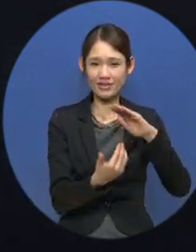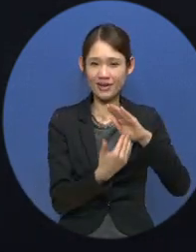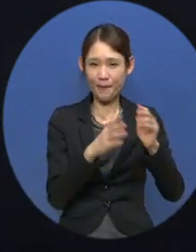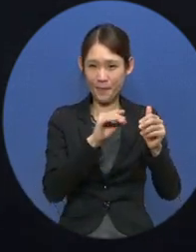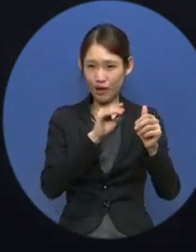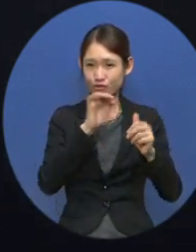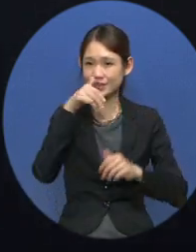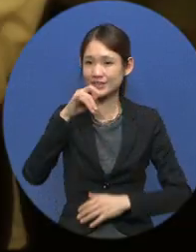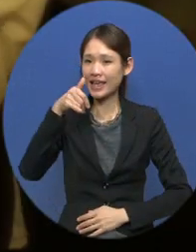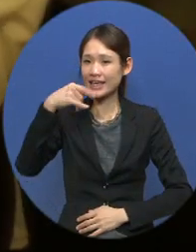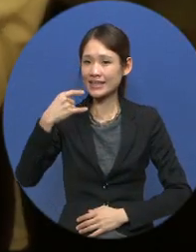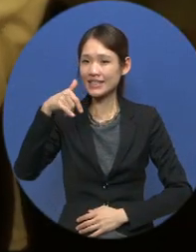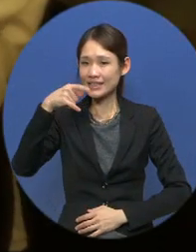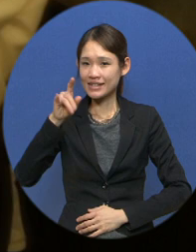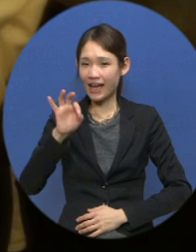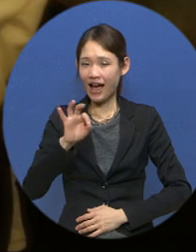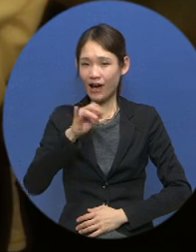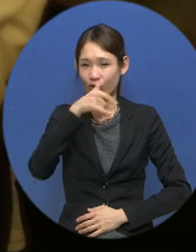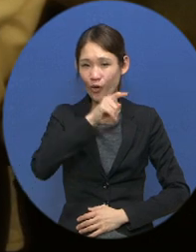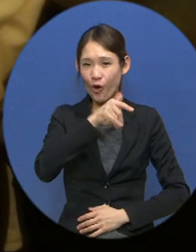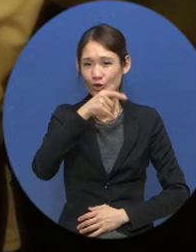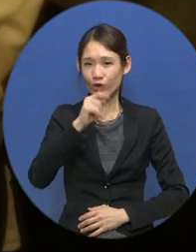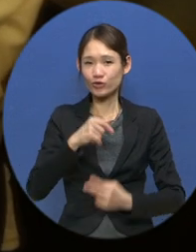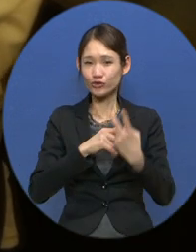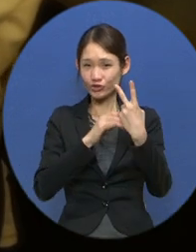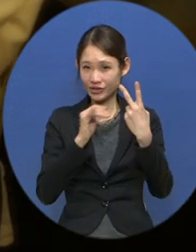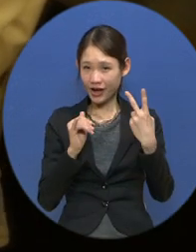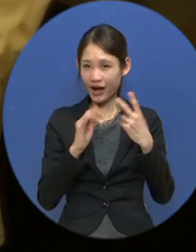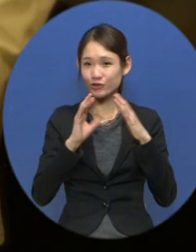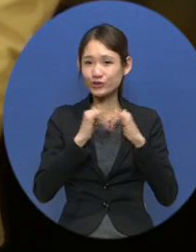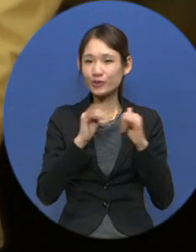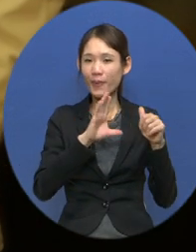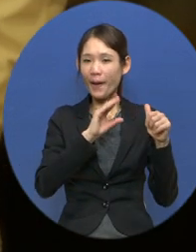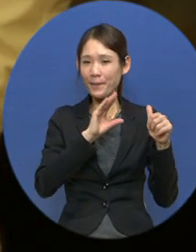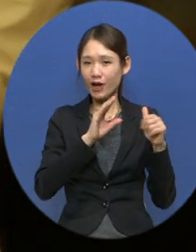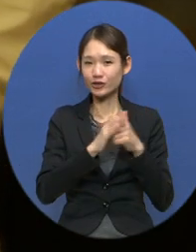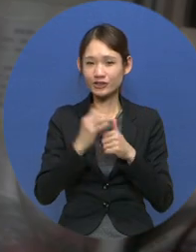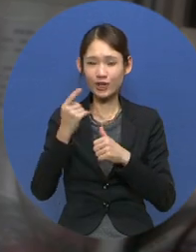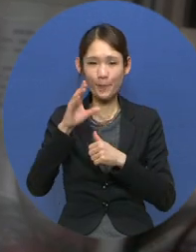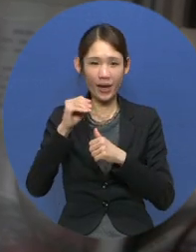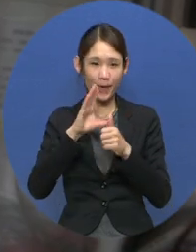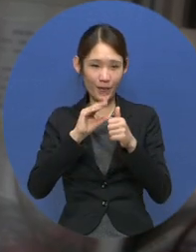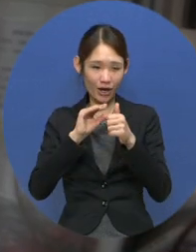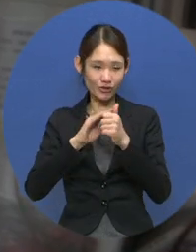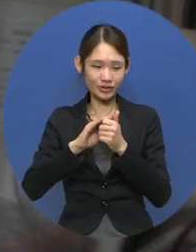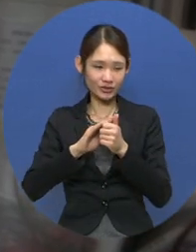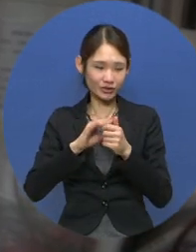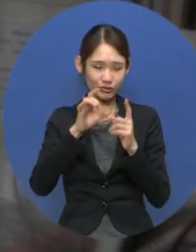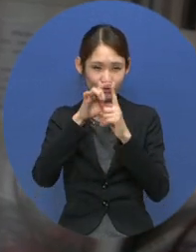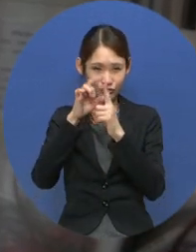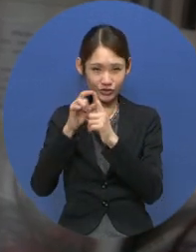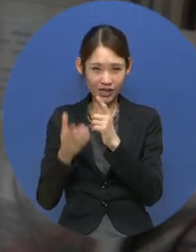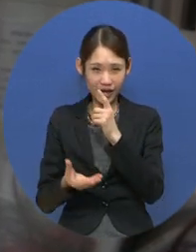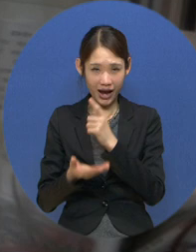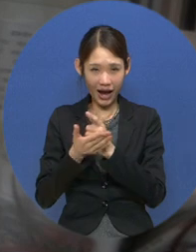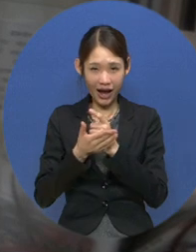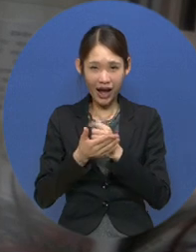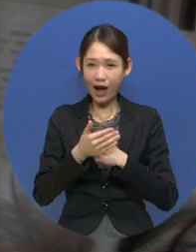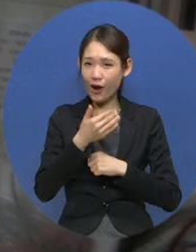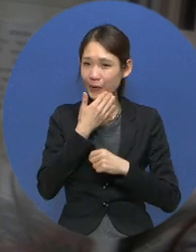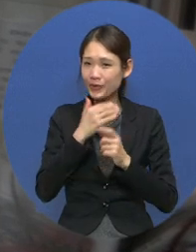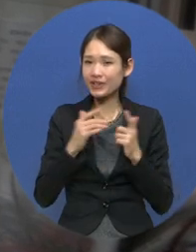최희강 권혁준 씨. 국민 배우 천만 배우라는 수식어가 아깝지 않을 그날까지